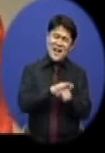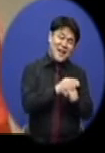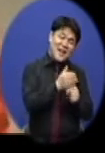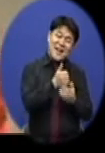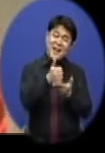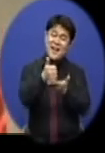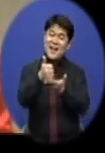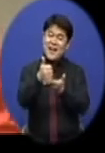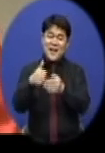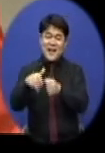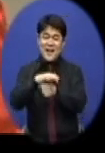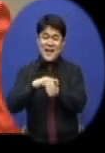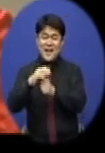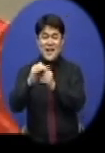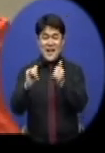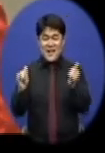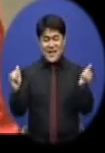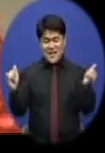정든님 정든이웃